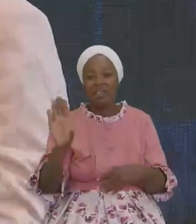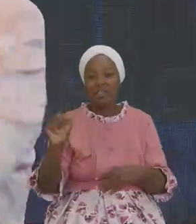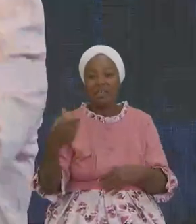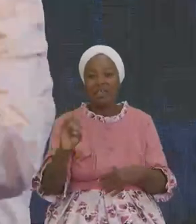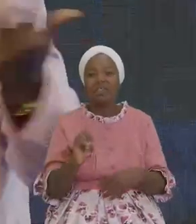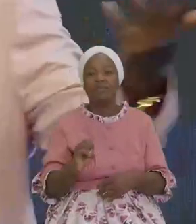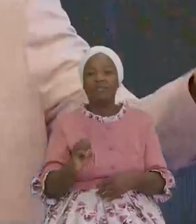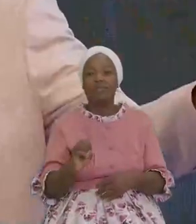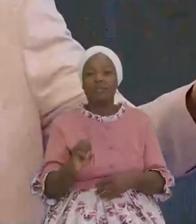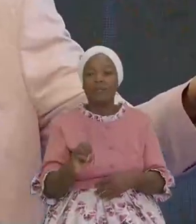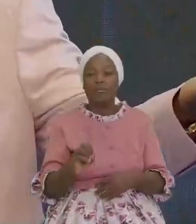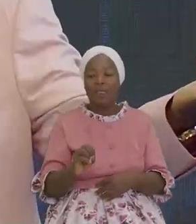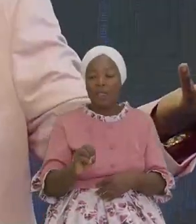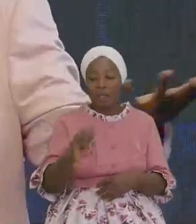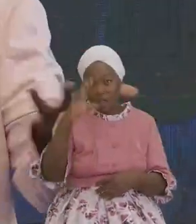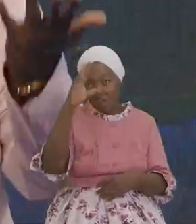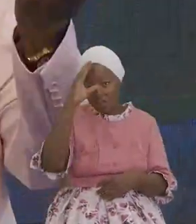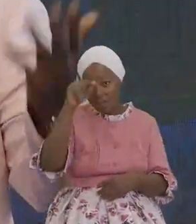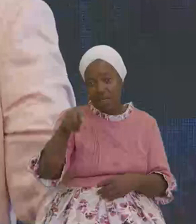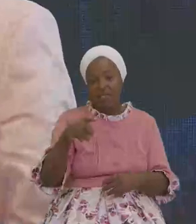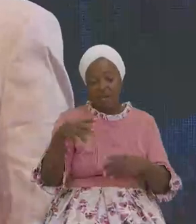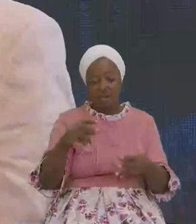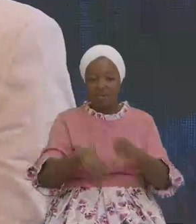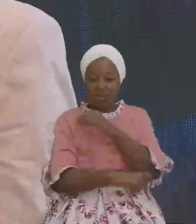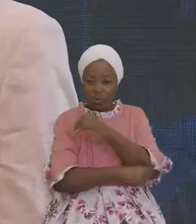Il met tout le monde dans une cage.